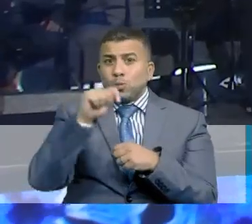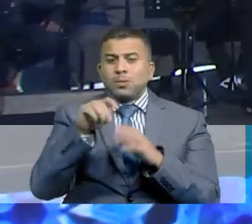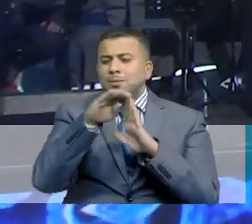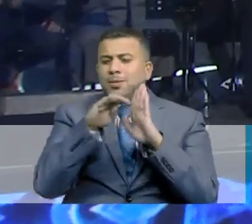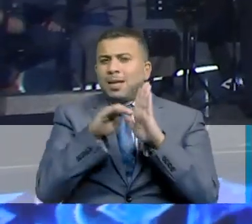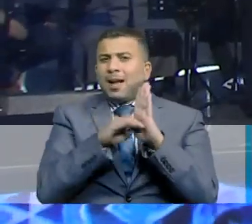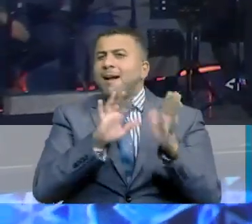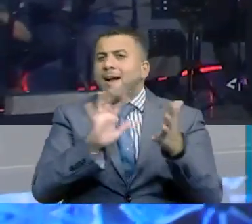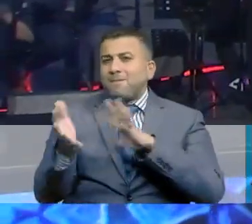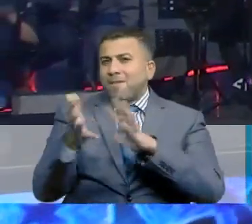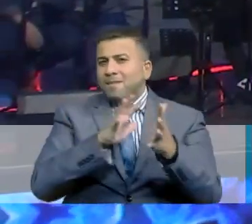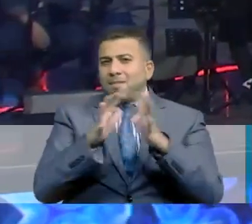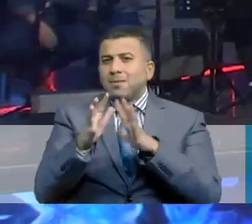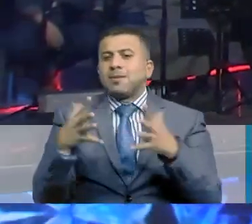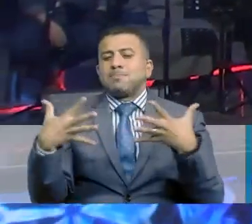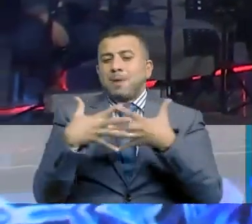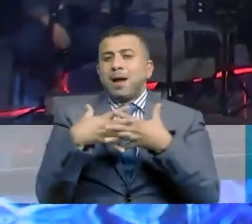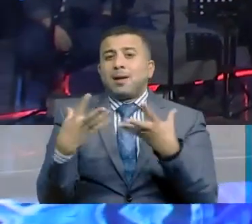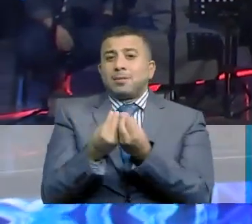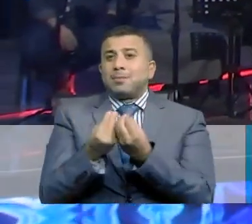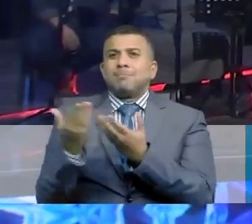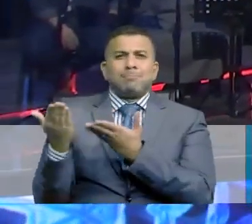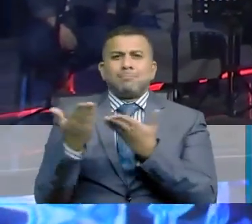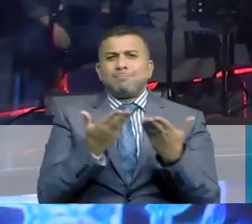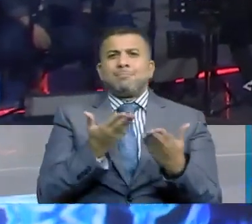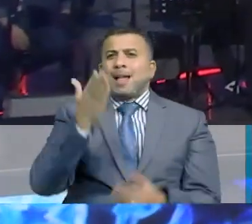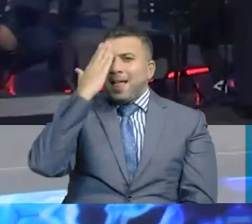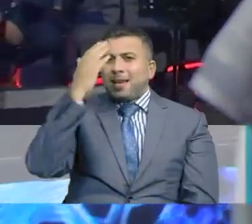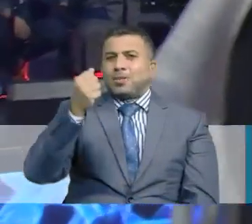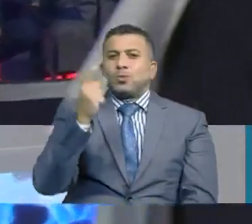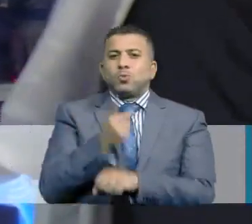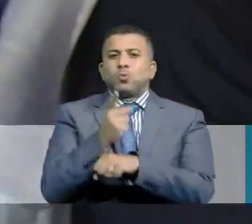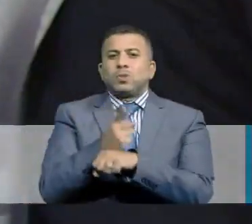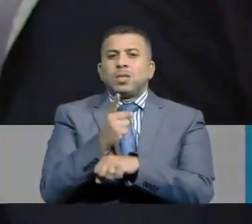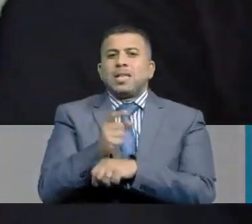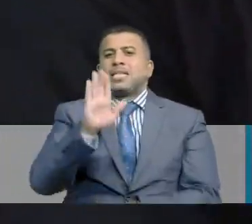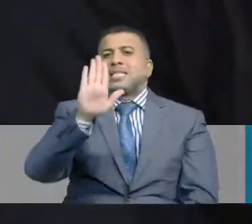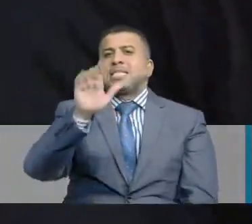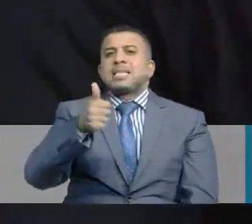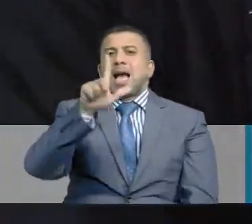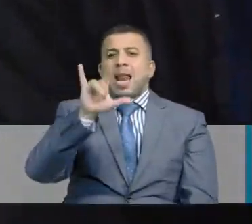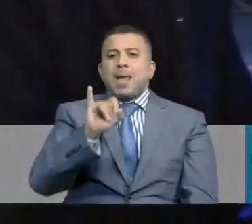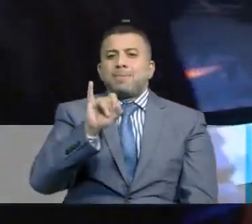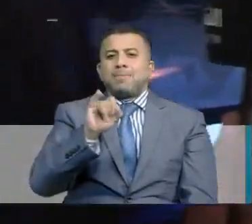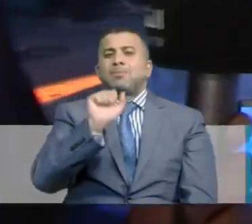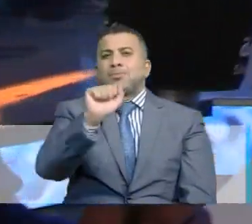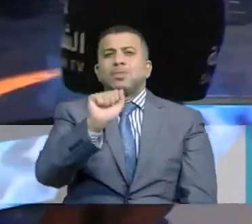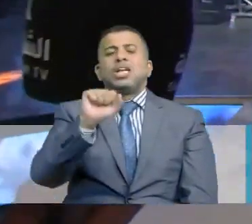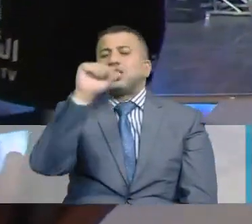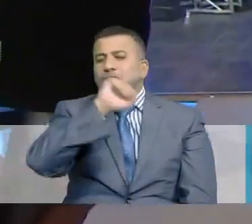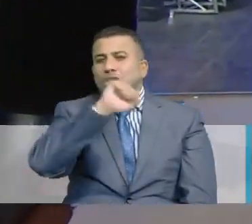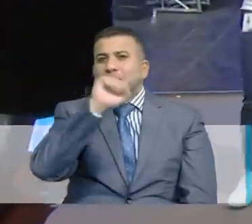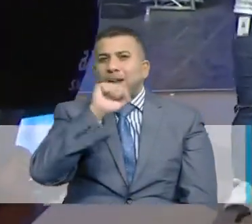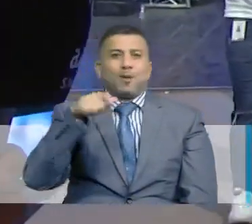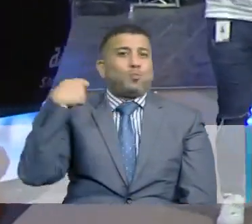الافتتاحية لبرنامج منشد الشارقة يسعدني في هذه اللحظات أن أرحب بالأستاذ سالم الغيثي مدير قناة الشارقة.